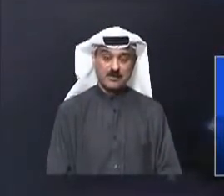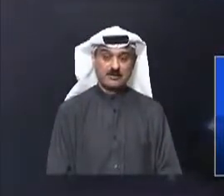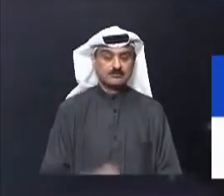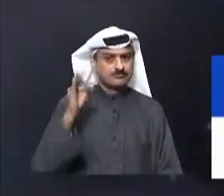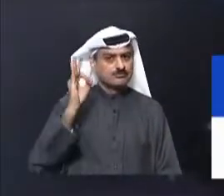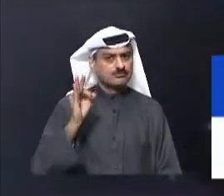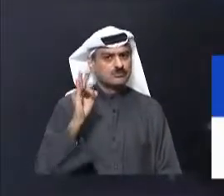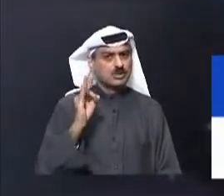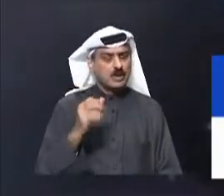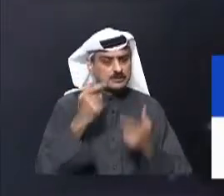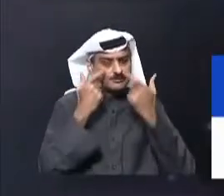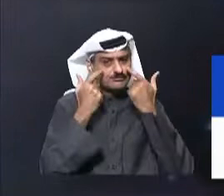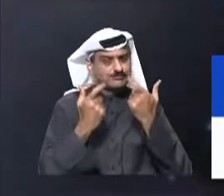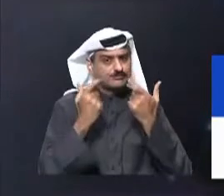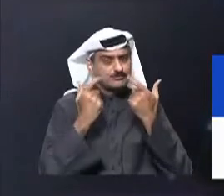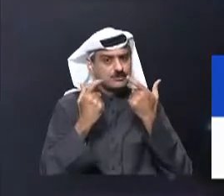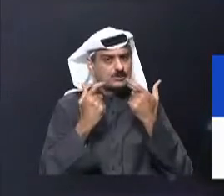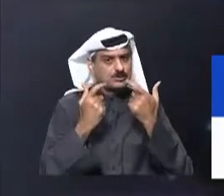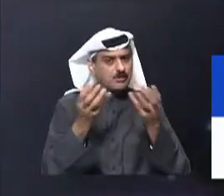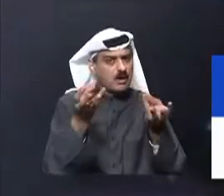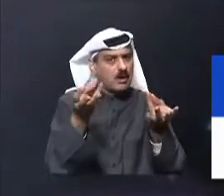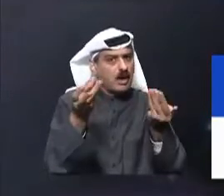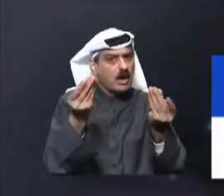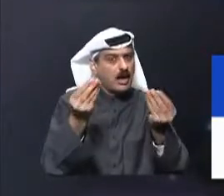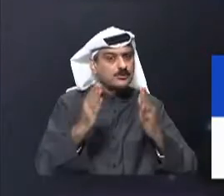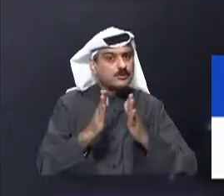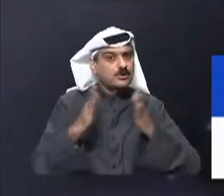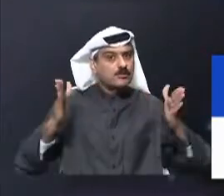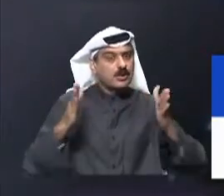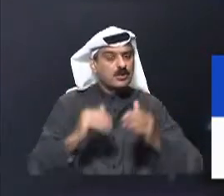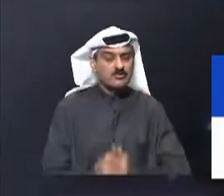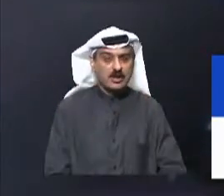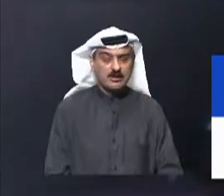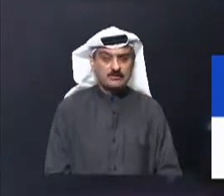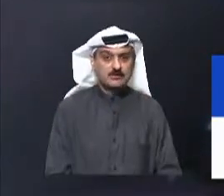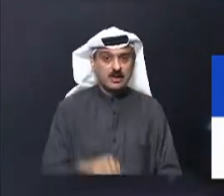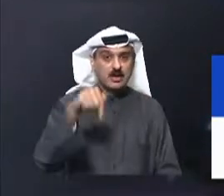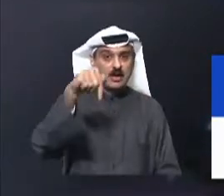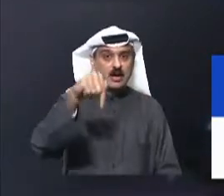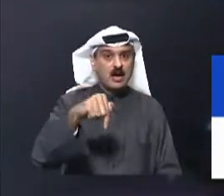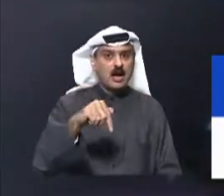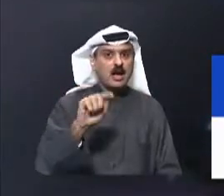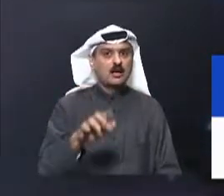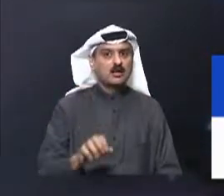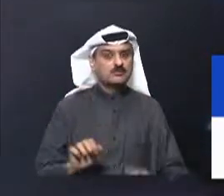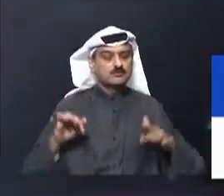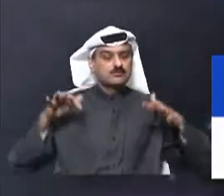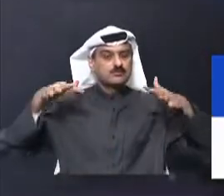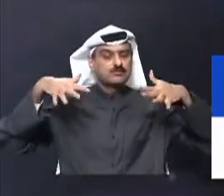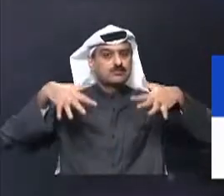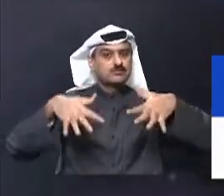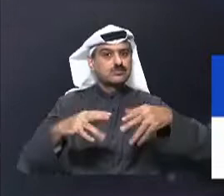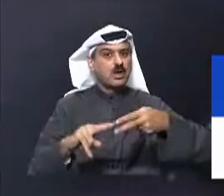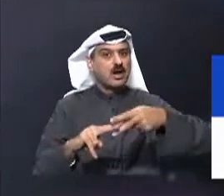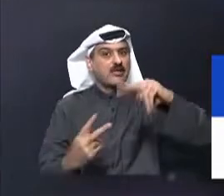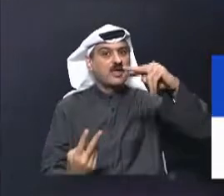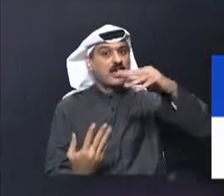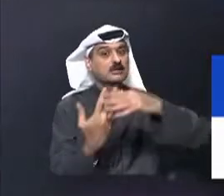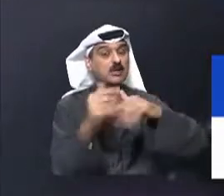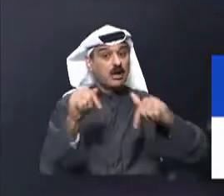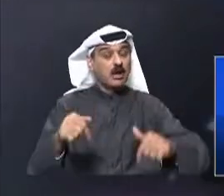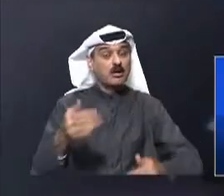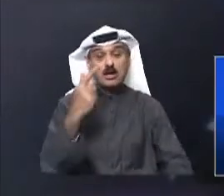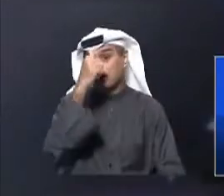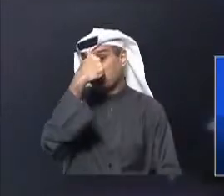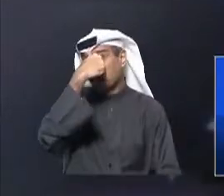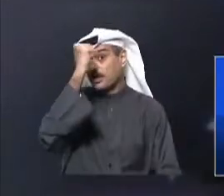يجب علينا توخي الحذر في قراءة هذا الكم من المعلومات، إذ إننا ما زلنا نواجه موجة من تحور دلتا التي تسببت في